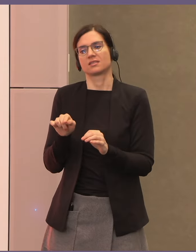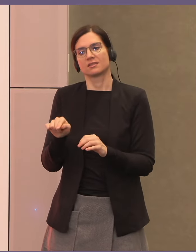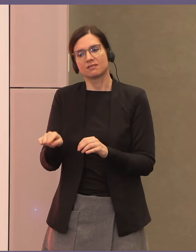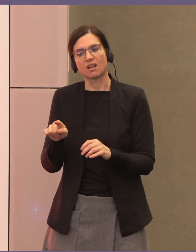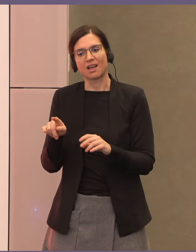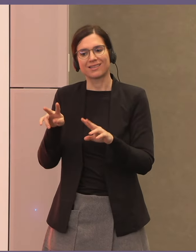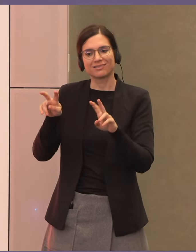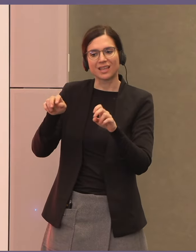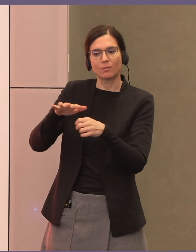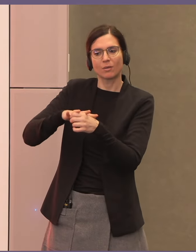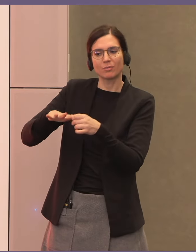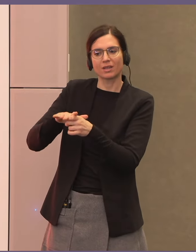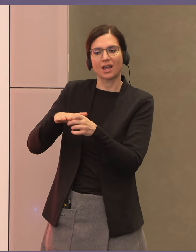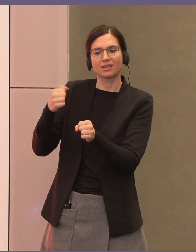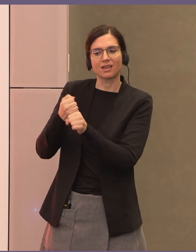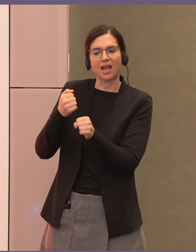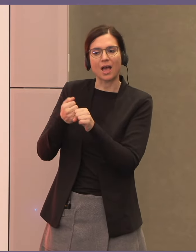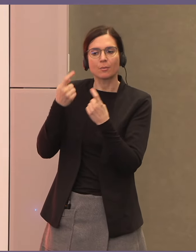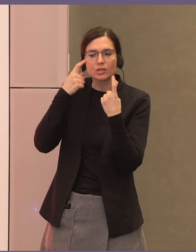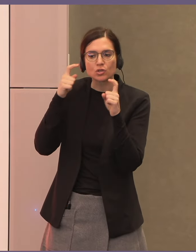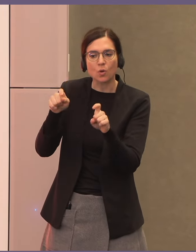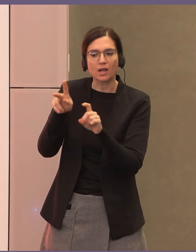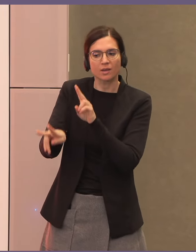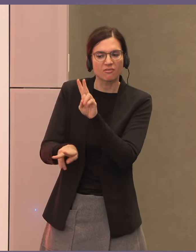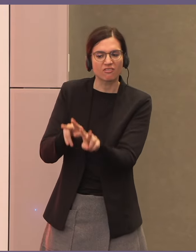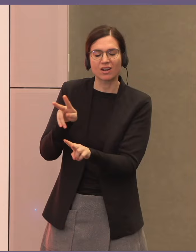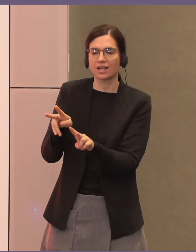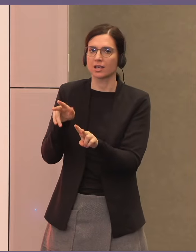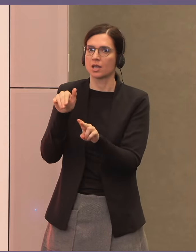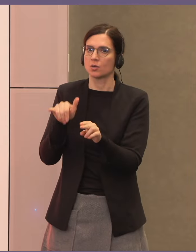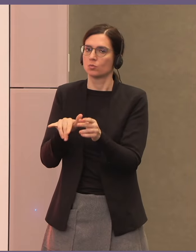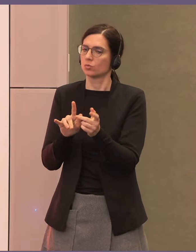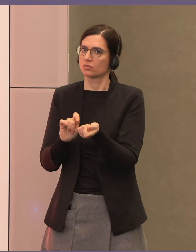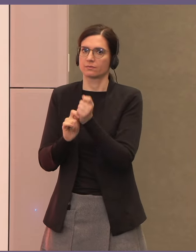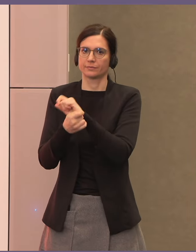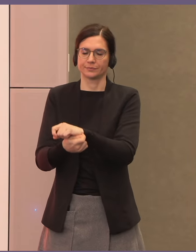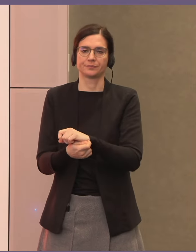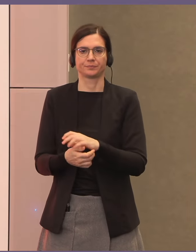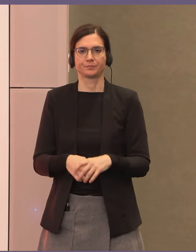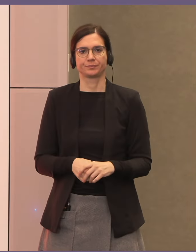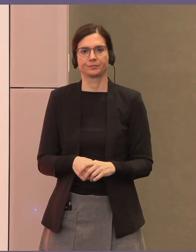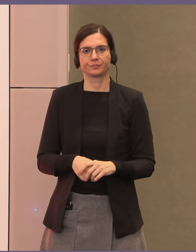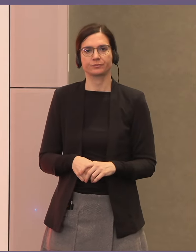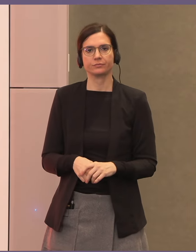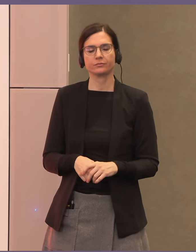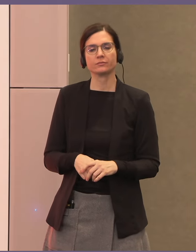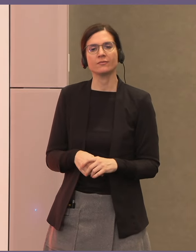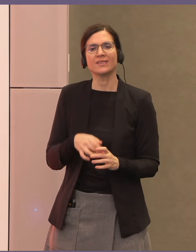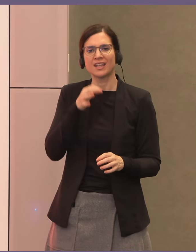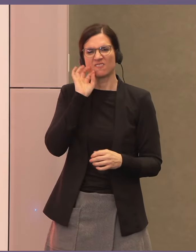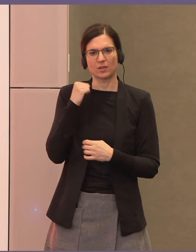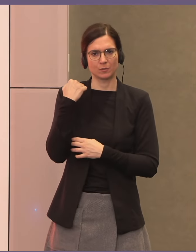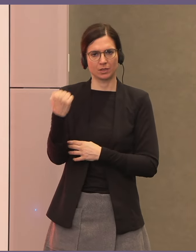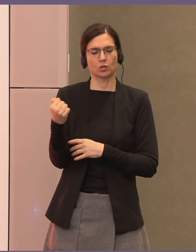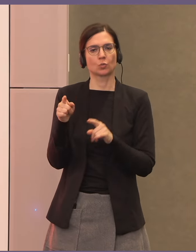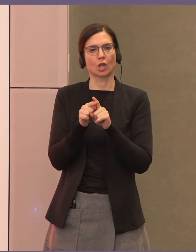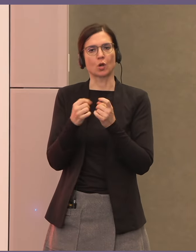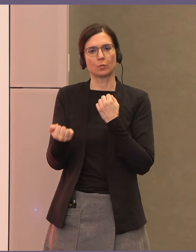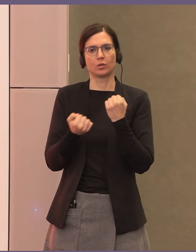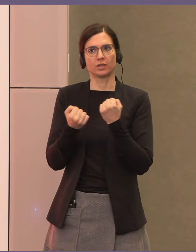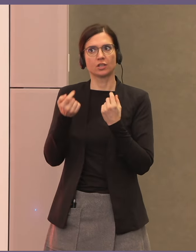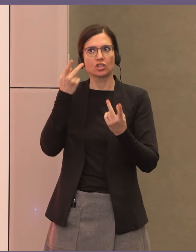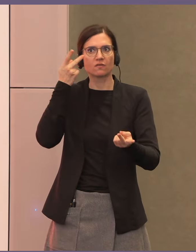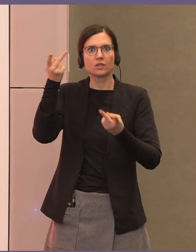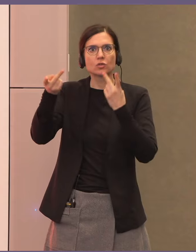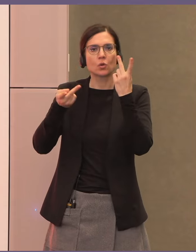weiterhin umkämpft, was mich zu meiner dritten feministischen Erkenntnis bringt. Der Feminismus und seine politischen